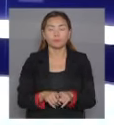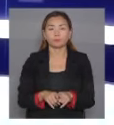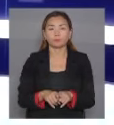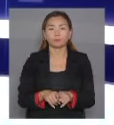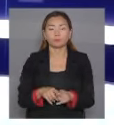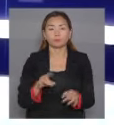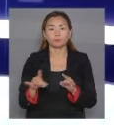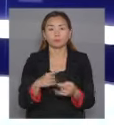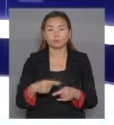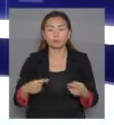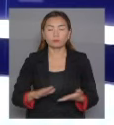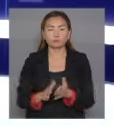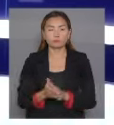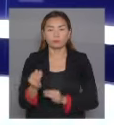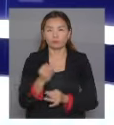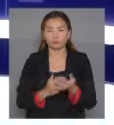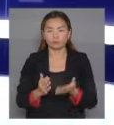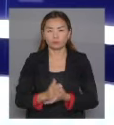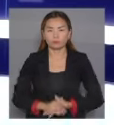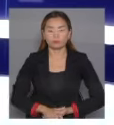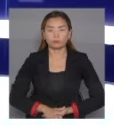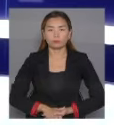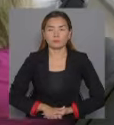жарымжан жарнамалардың жайы талқыға салынды.